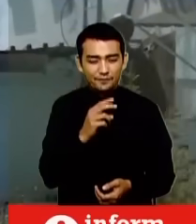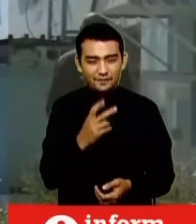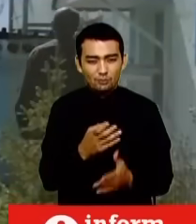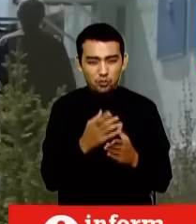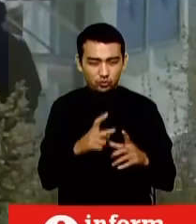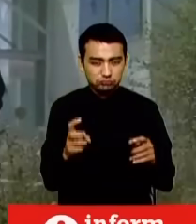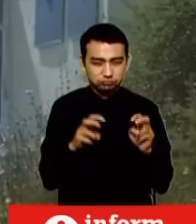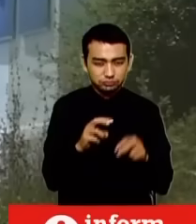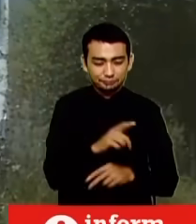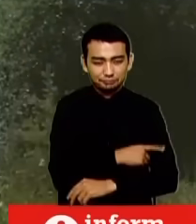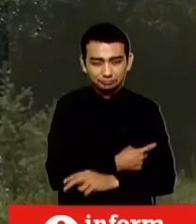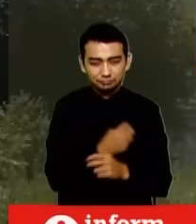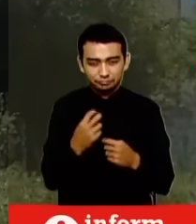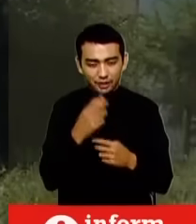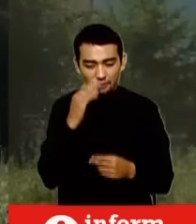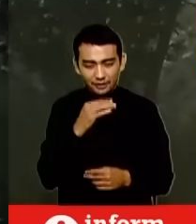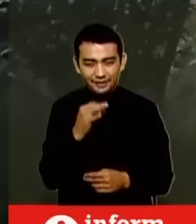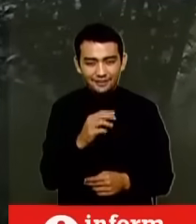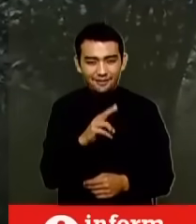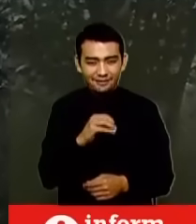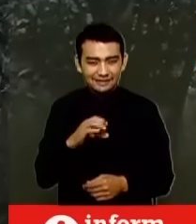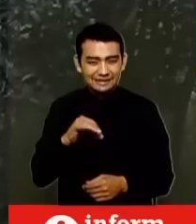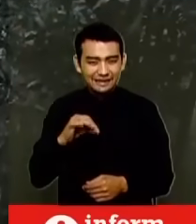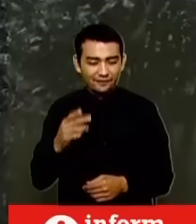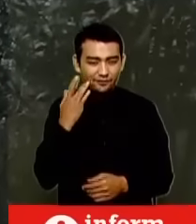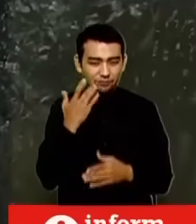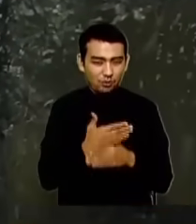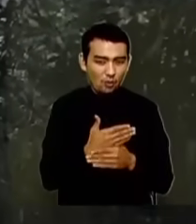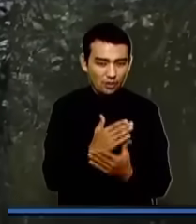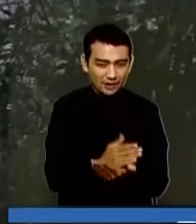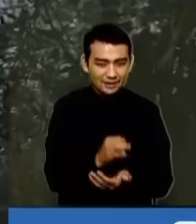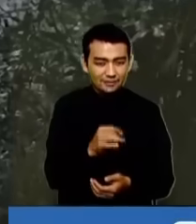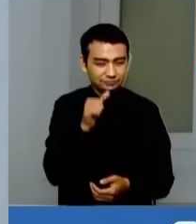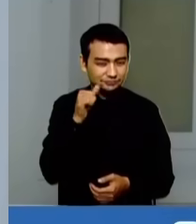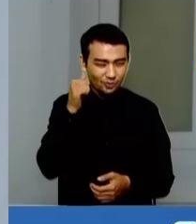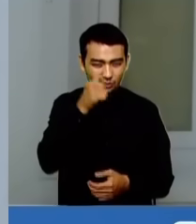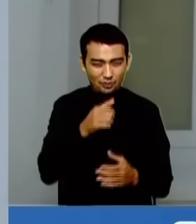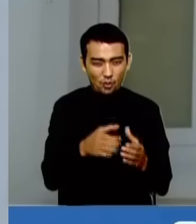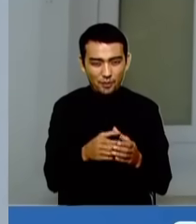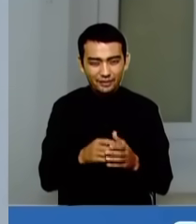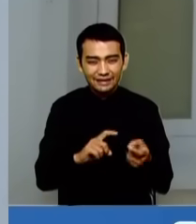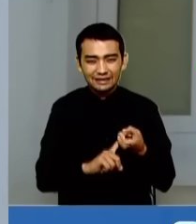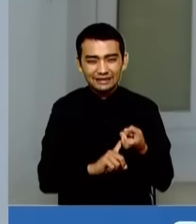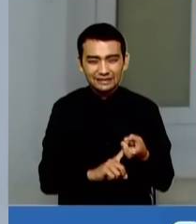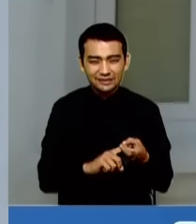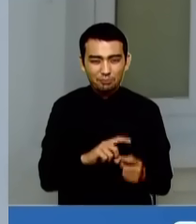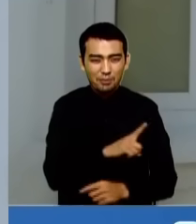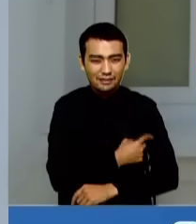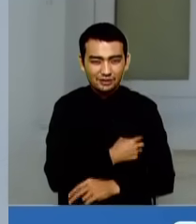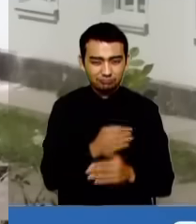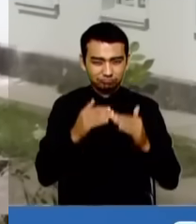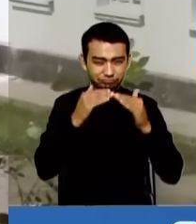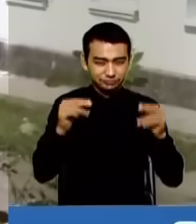Кастинг медициналық ұйымға үнемі қол ұшын беріп, қолдау білдіреді. Мәселен, былтыр компания жұқпалы аурулар бөлімінің шатырын